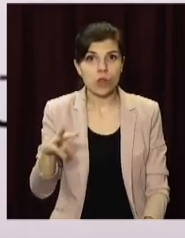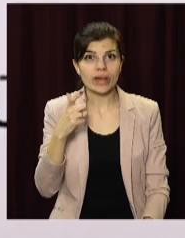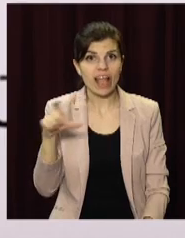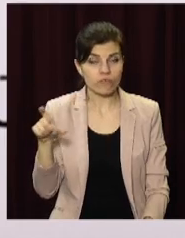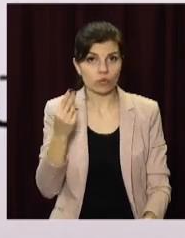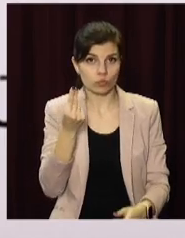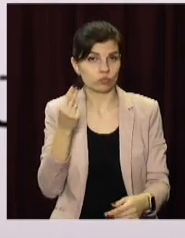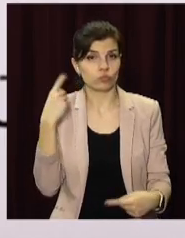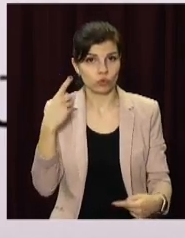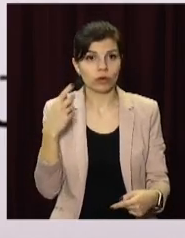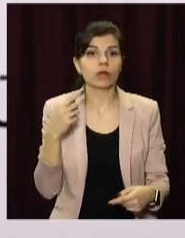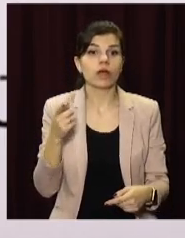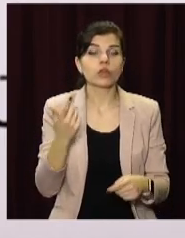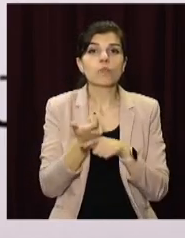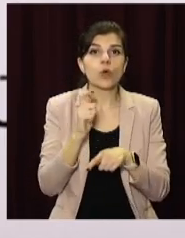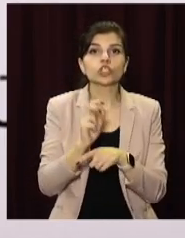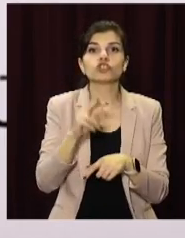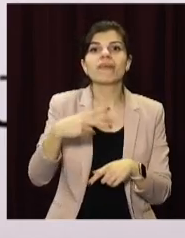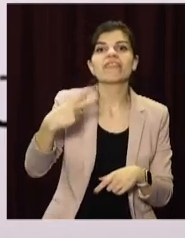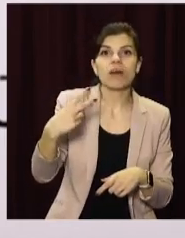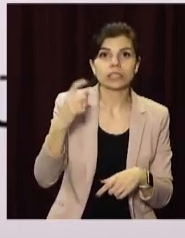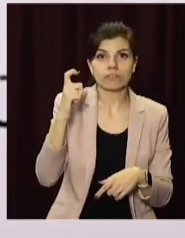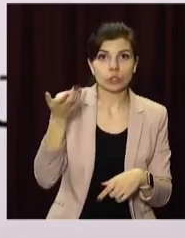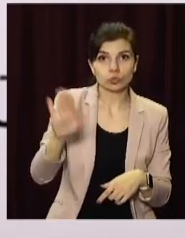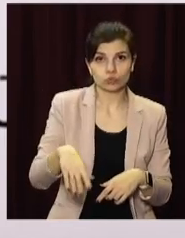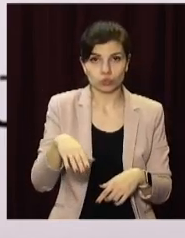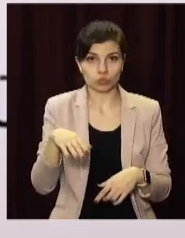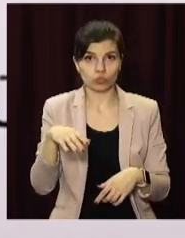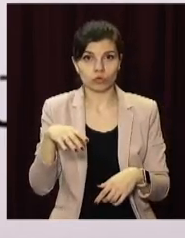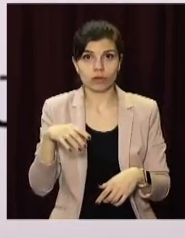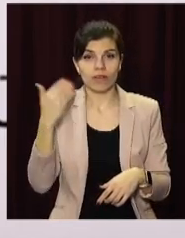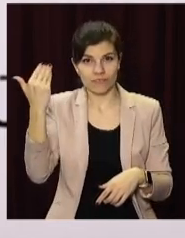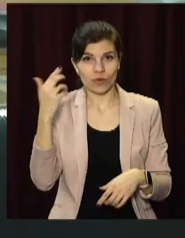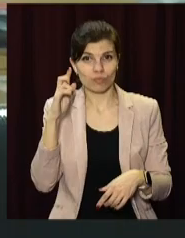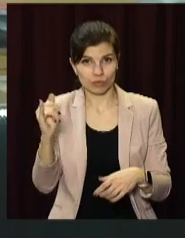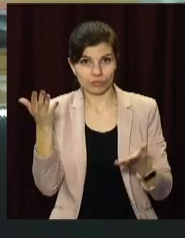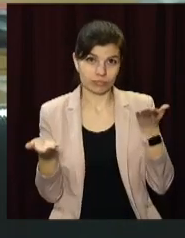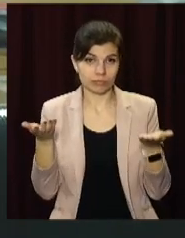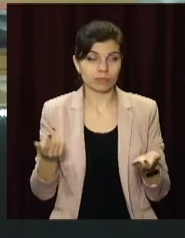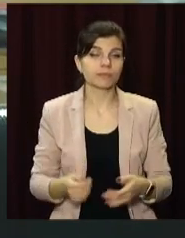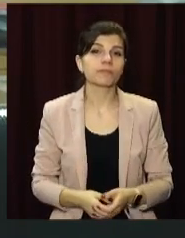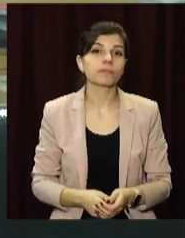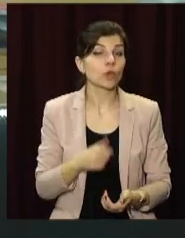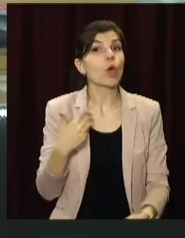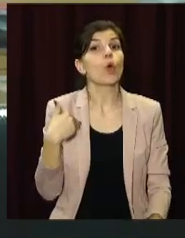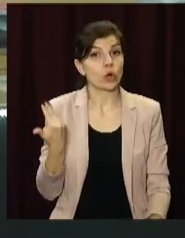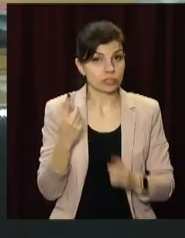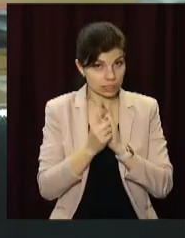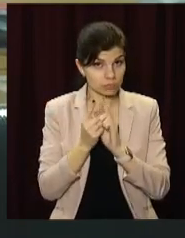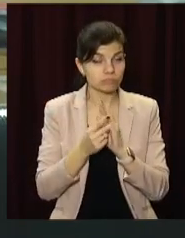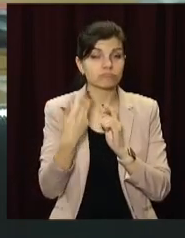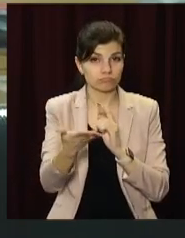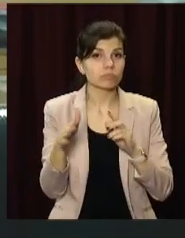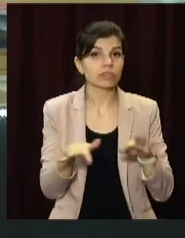євро. Це більше, ніж 20 трамваїв з Лейпцигу. Хочеш змін? Дій!